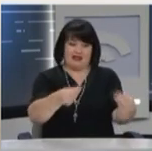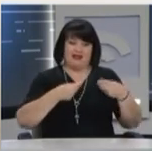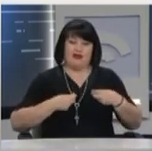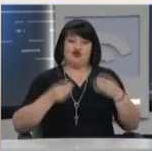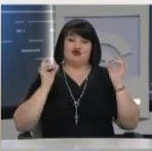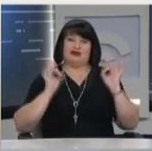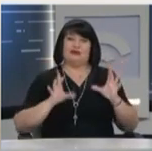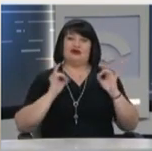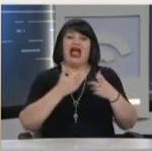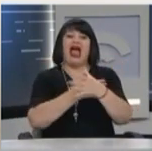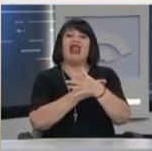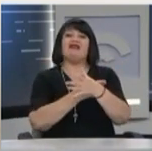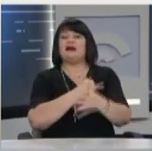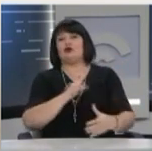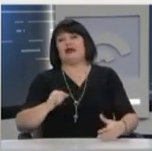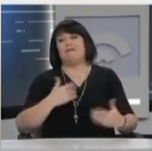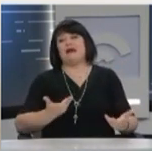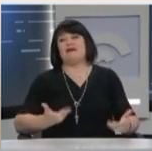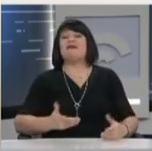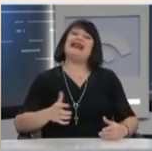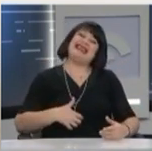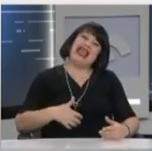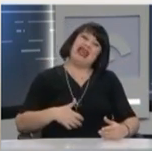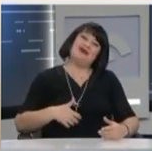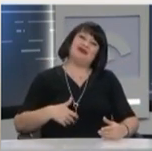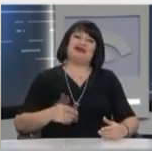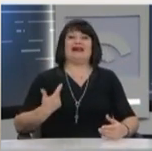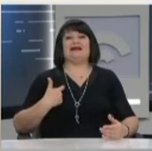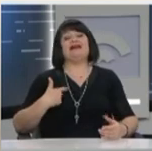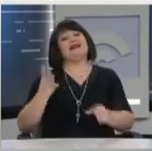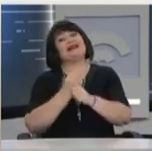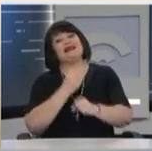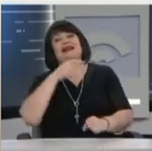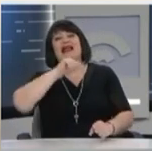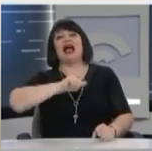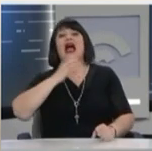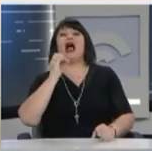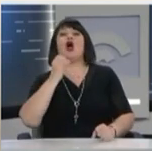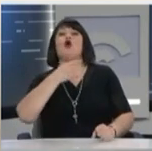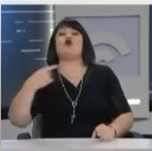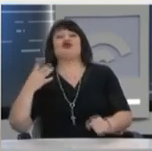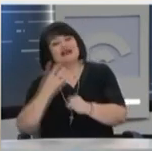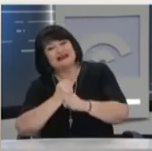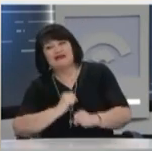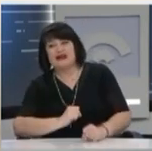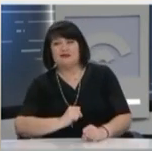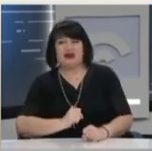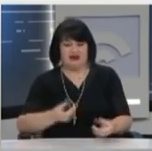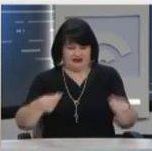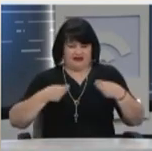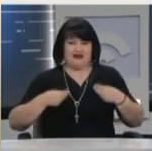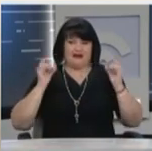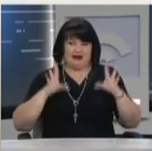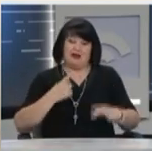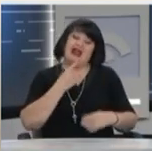παραμικρό ως αντίδωρο οι Αλβανοί. Δεν το κάνουν ποτέ. Γελούσε και έλεγε: πήραμε την ΑΟΣ. Που τόσο πολύ θέλεις, μου λέγε εσύ. Όχι μόνο δεν πήραμε ΑΟΣ,